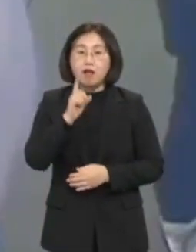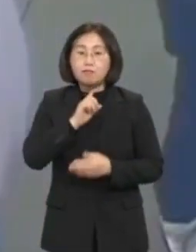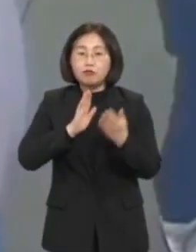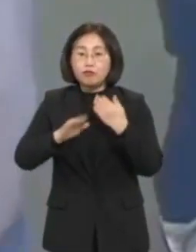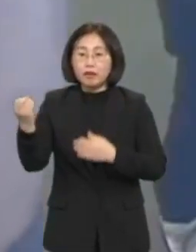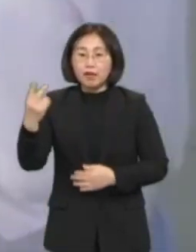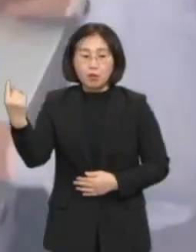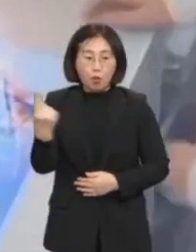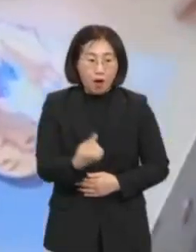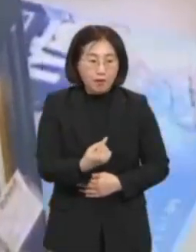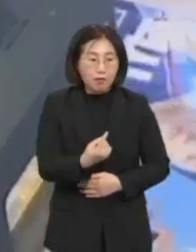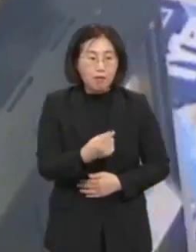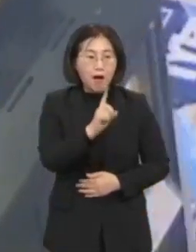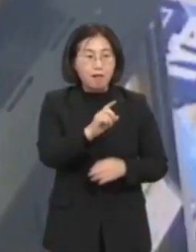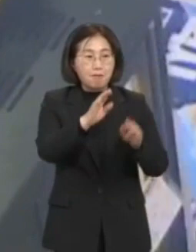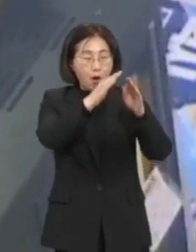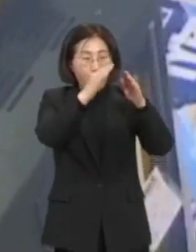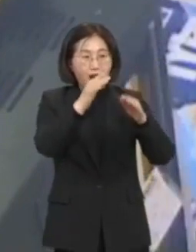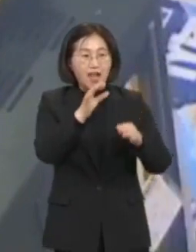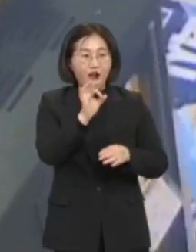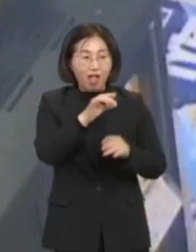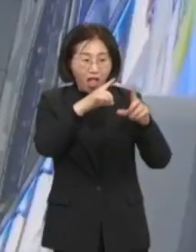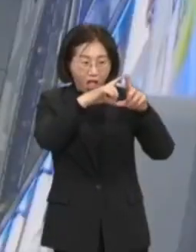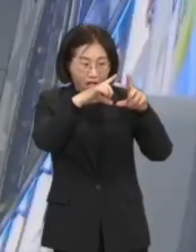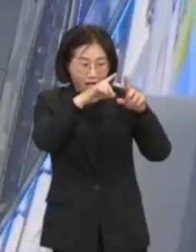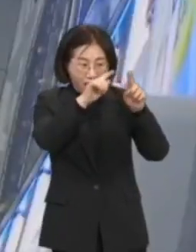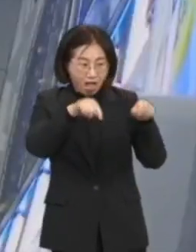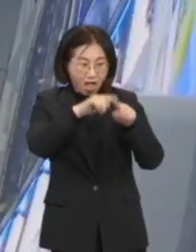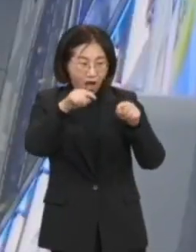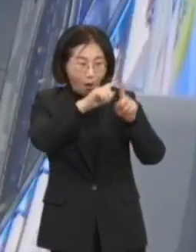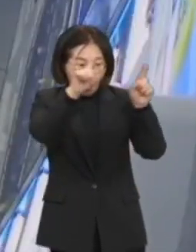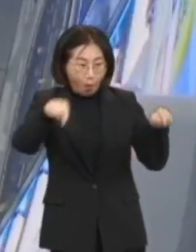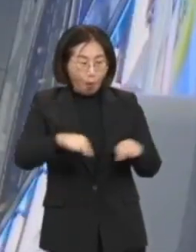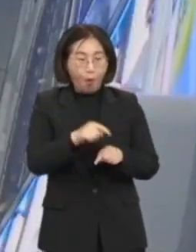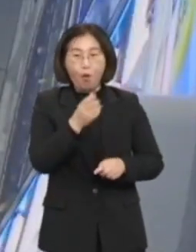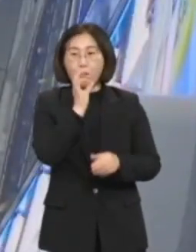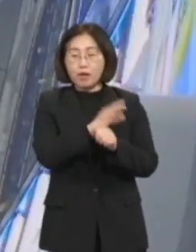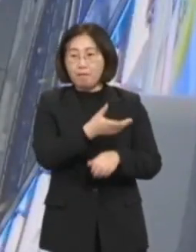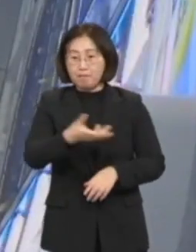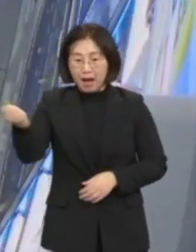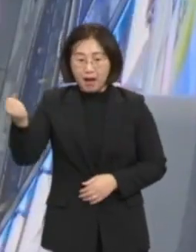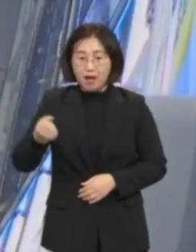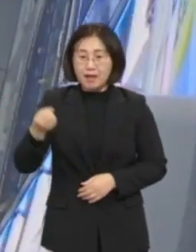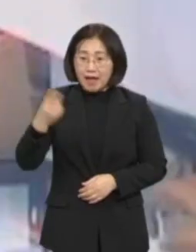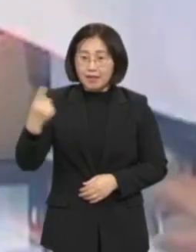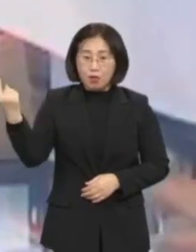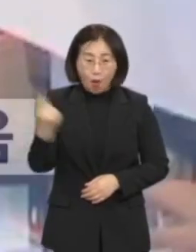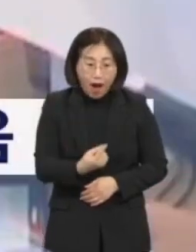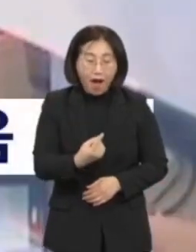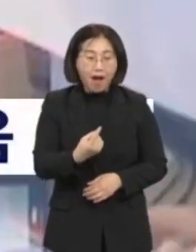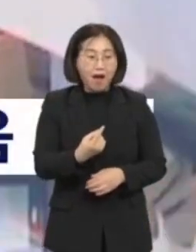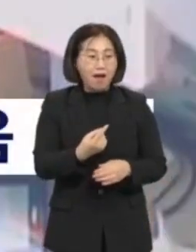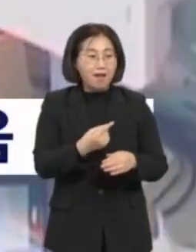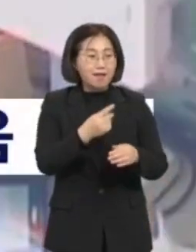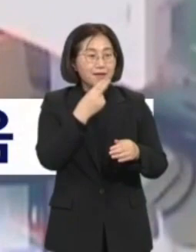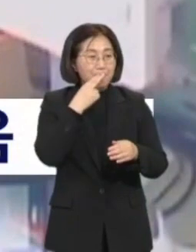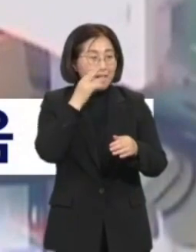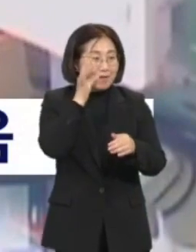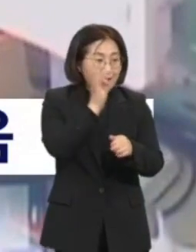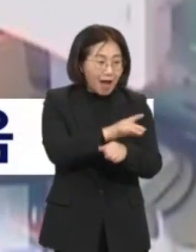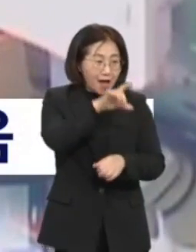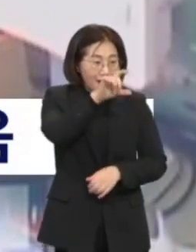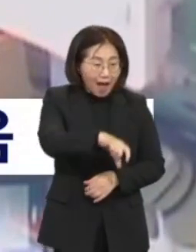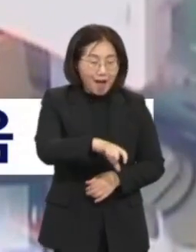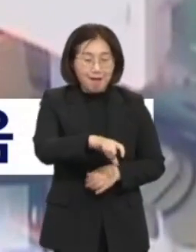한 보루 더 구매한 뒤 자리를 뜹니다. 잠시 후 또다시 돌아와 담배를 사려는 순간 옆에 있던 손님이